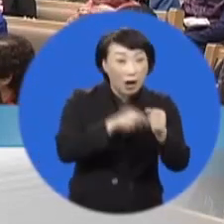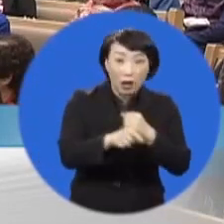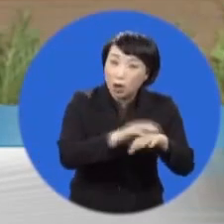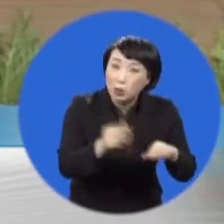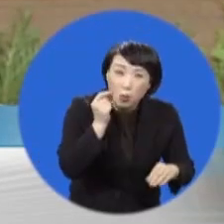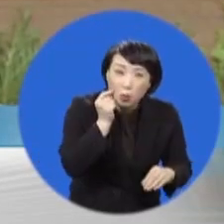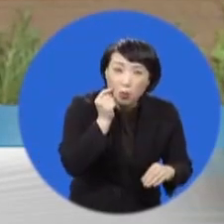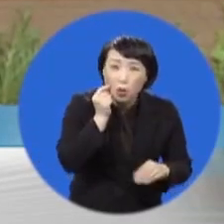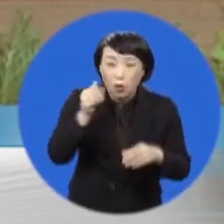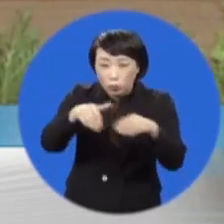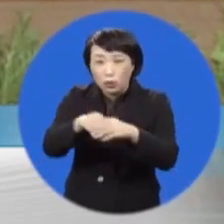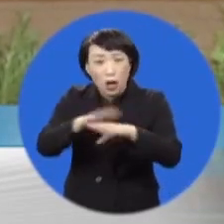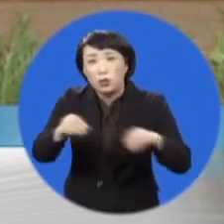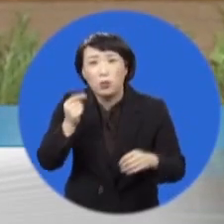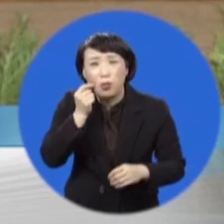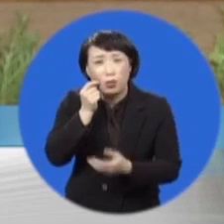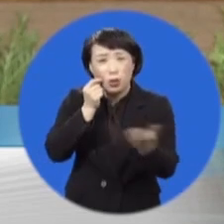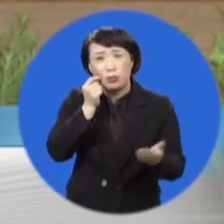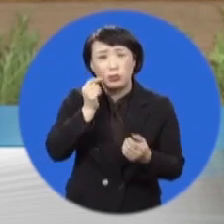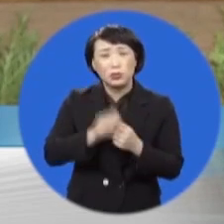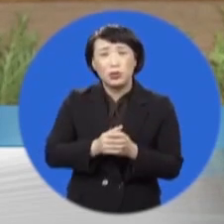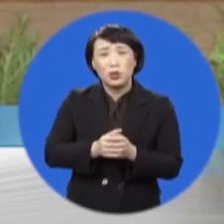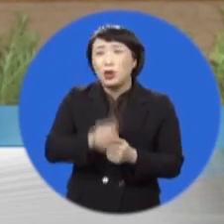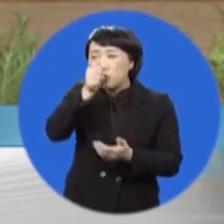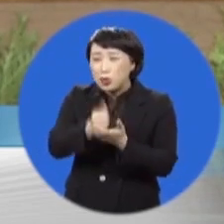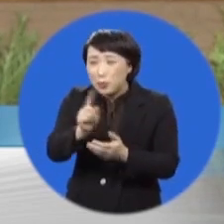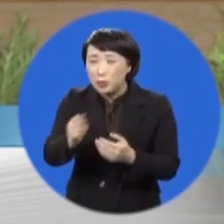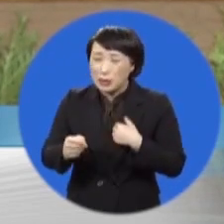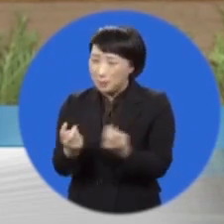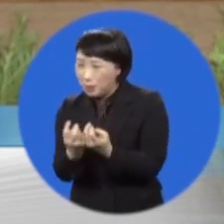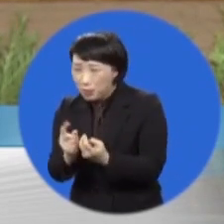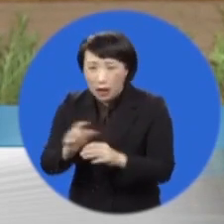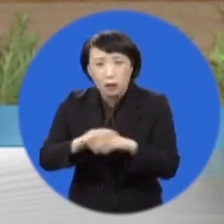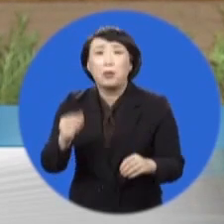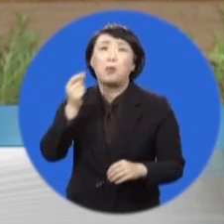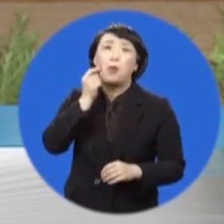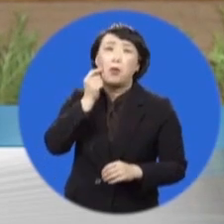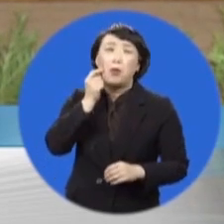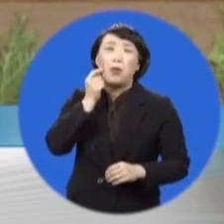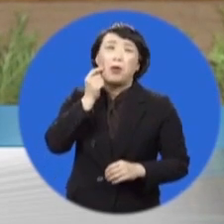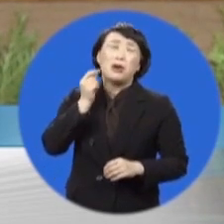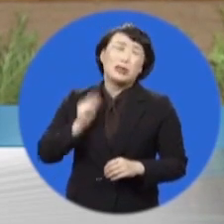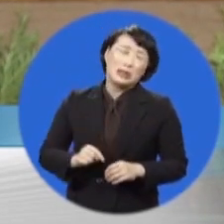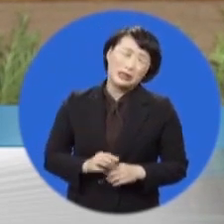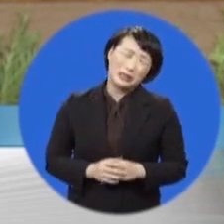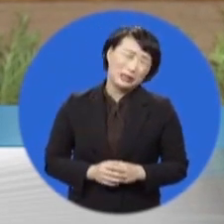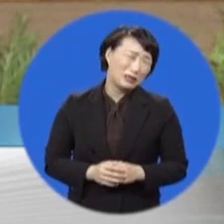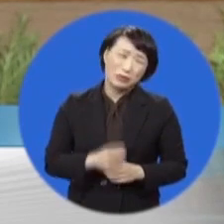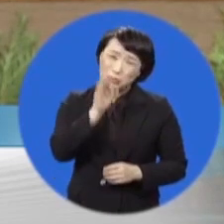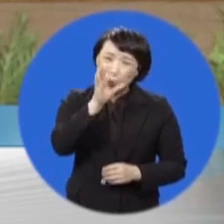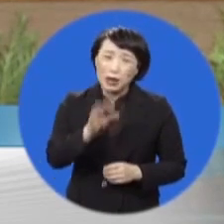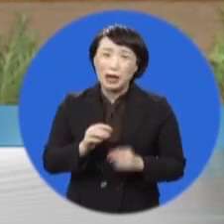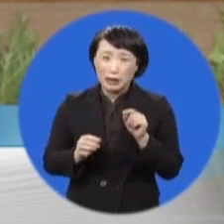없어 문명 으로 해결할 수 없어 자기 수반 모를 행해 랄 수 있는 에 돌라